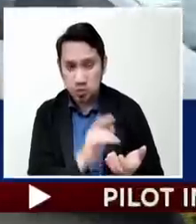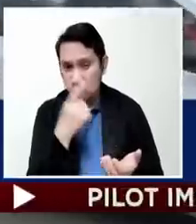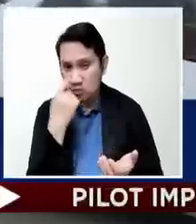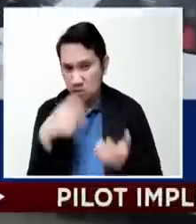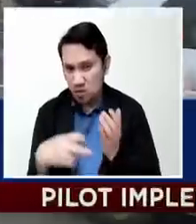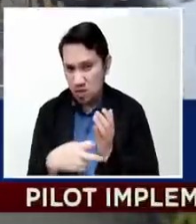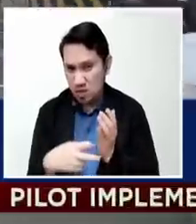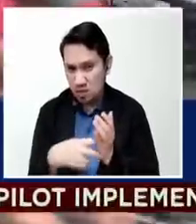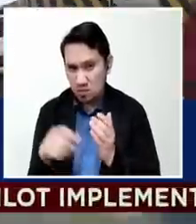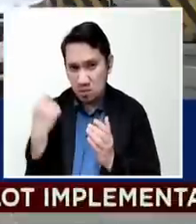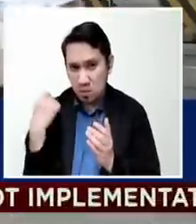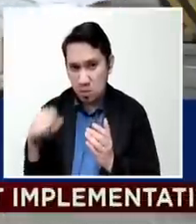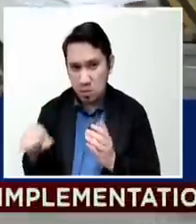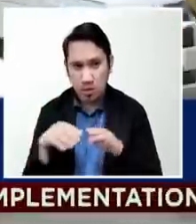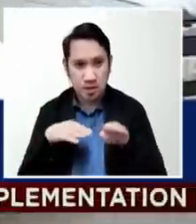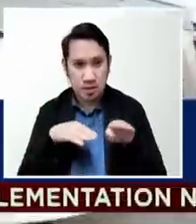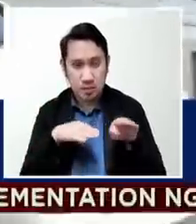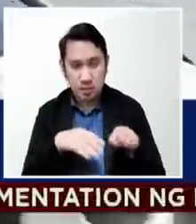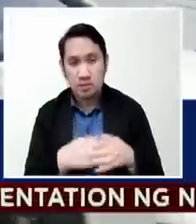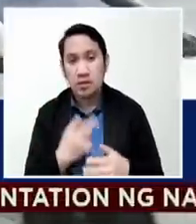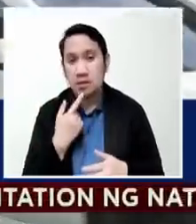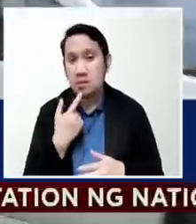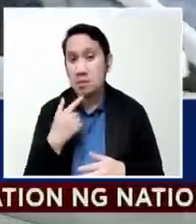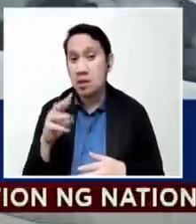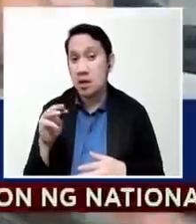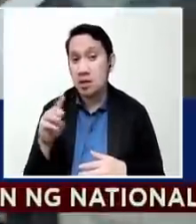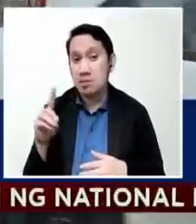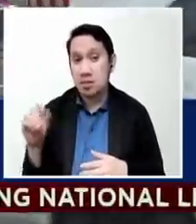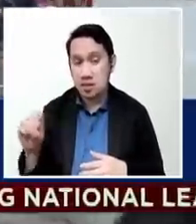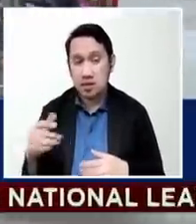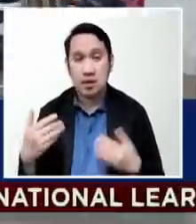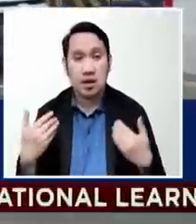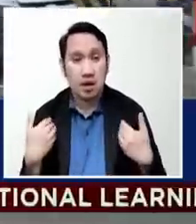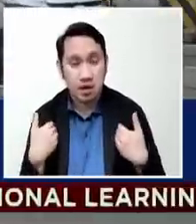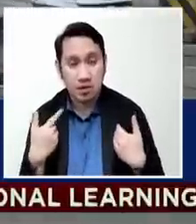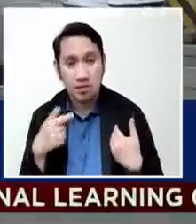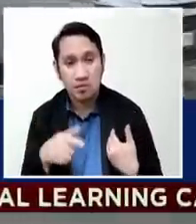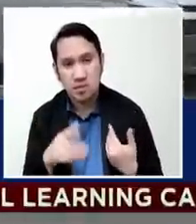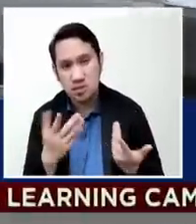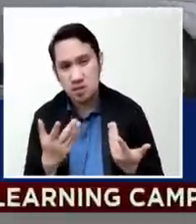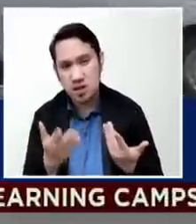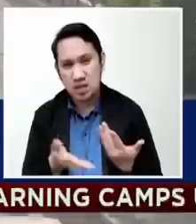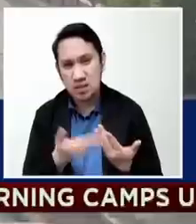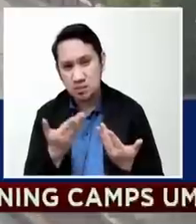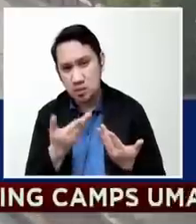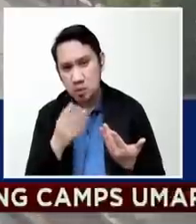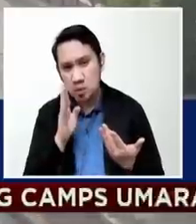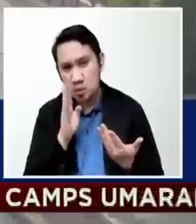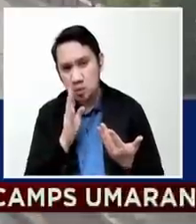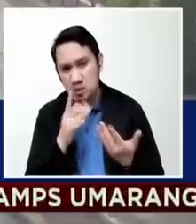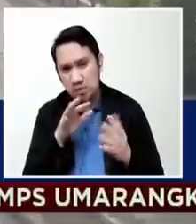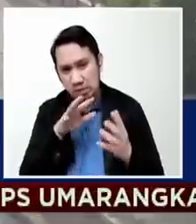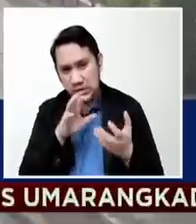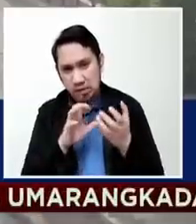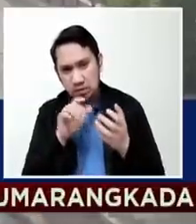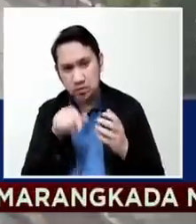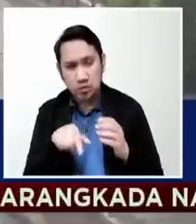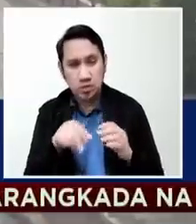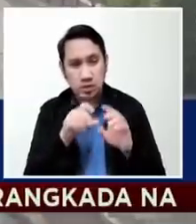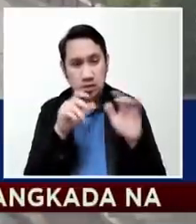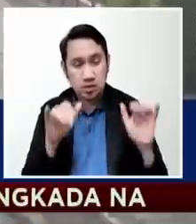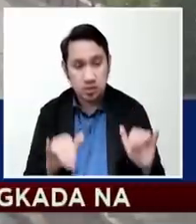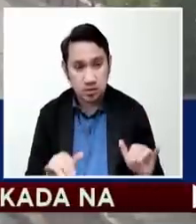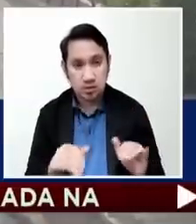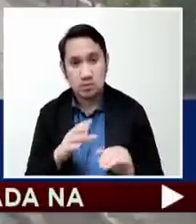buwan. Ayon pa sa MMDA, nakitaan na lamang ng minor glitches ang single ticketing system, partikular